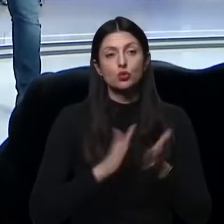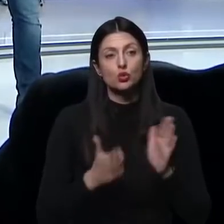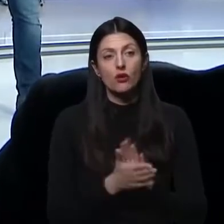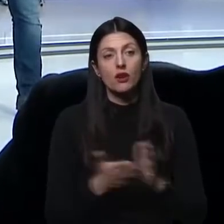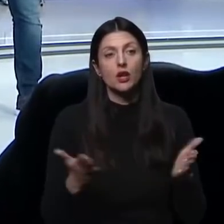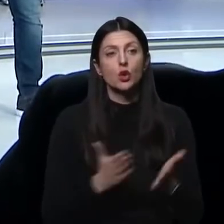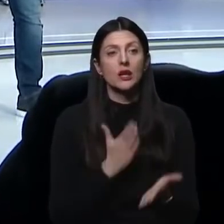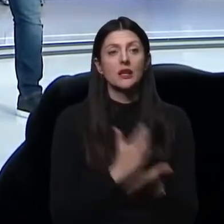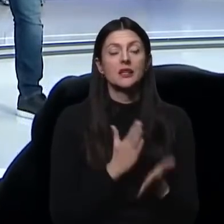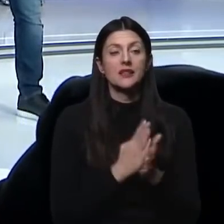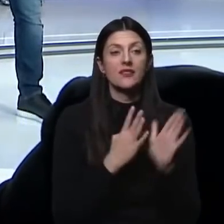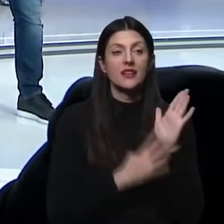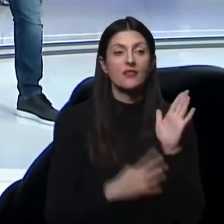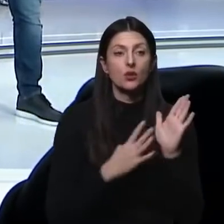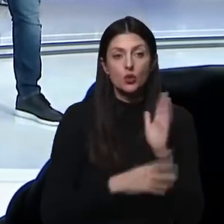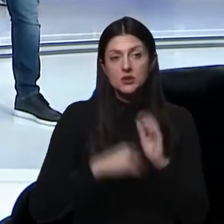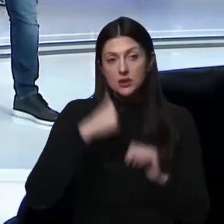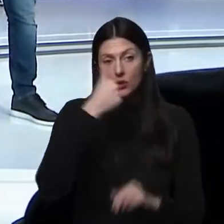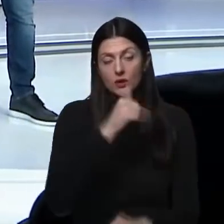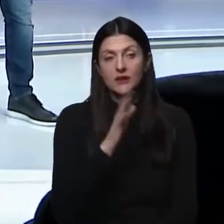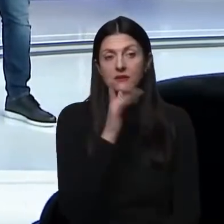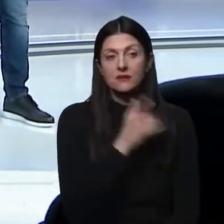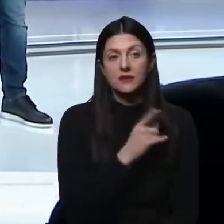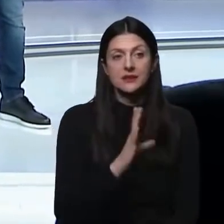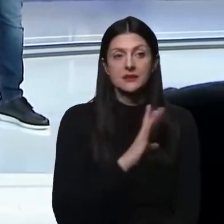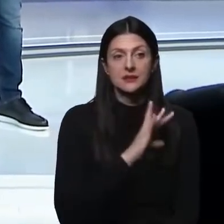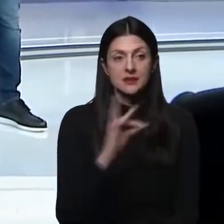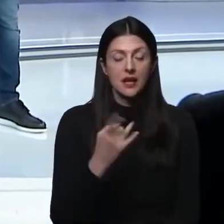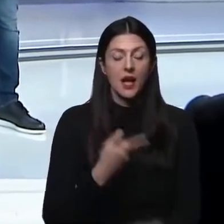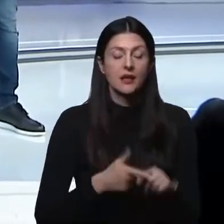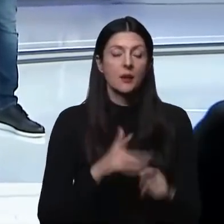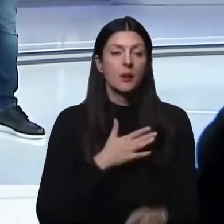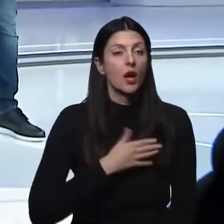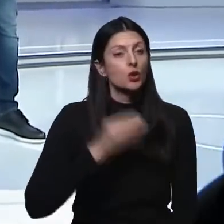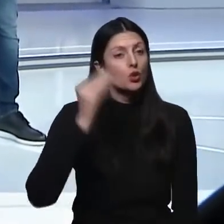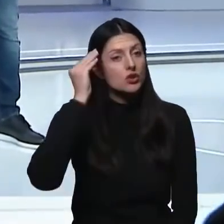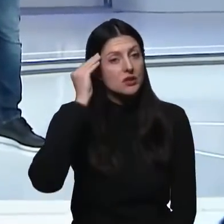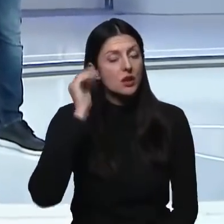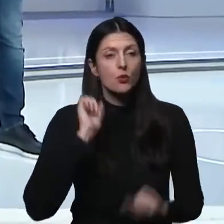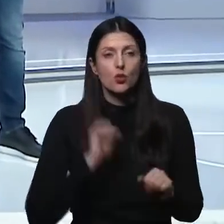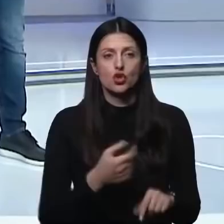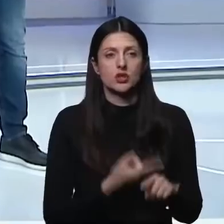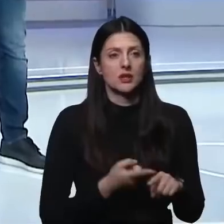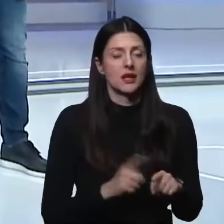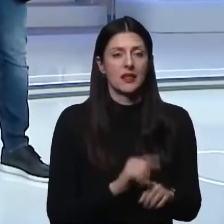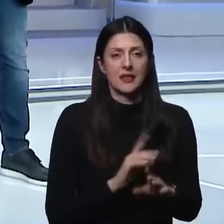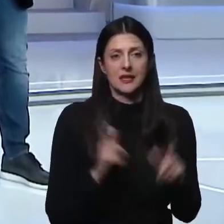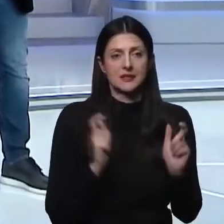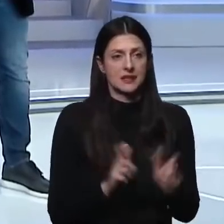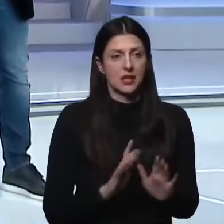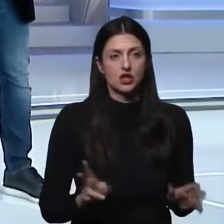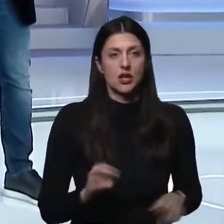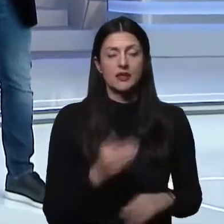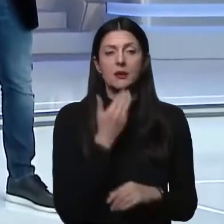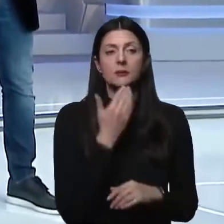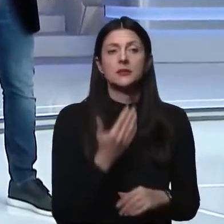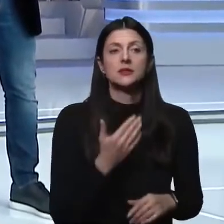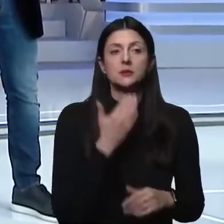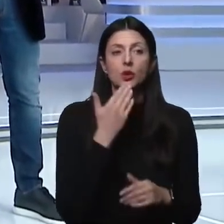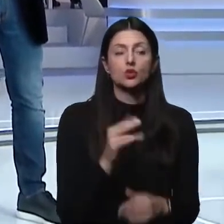находились в 90-е годы и в советское время. Это моя точка зрения, можете с ней не соглашаться. Напоследок спрошу Дмитрия